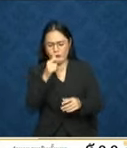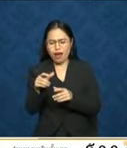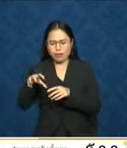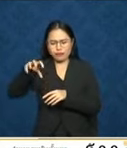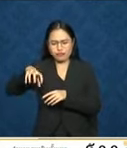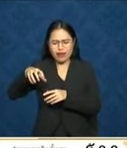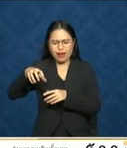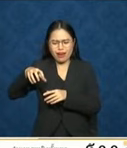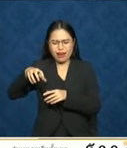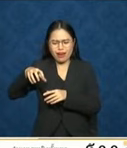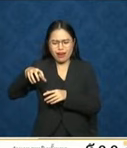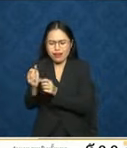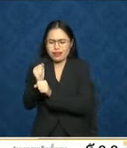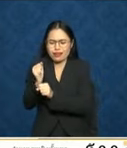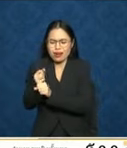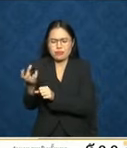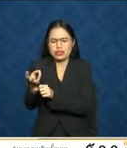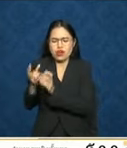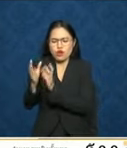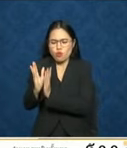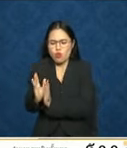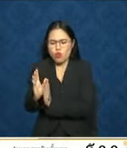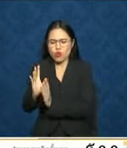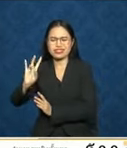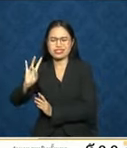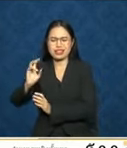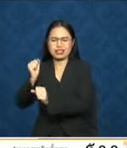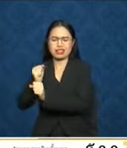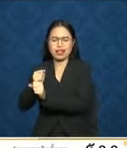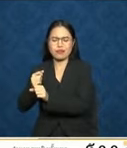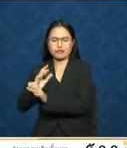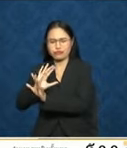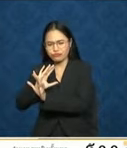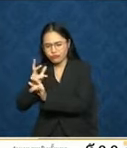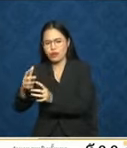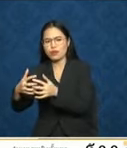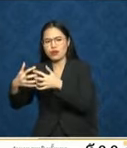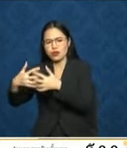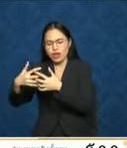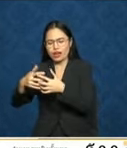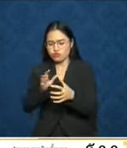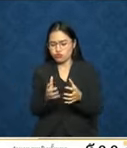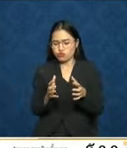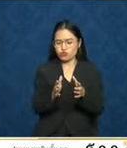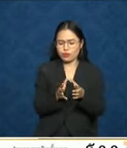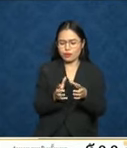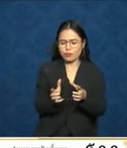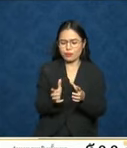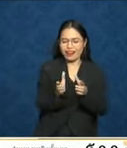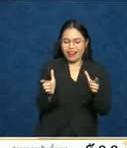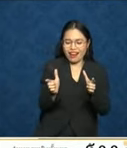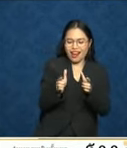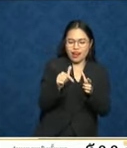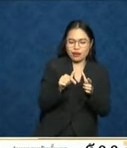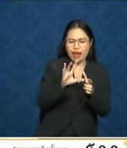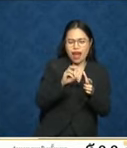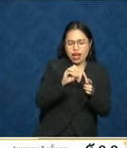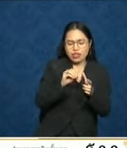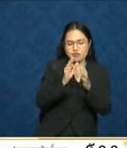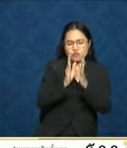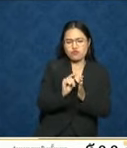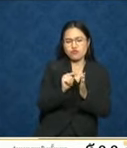ไม่เกิน5แรงม้าไม่เกิน7แรงคนนะครับถ้าขนาดกลางก็ตั้งแต่7แรงม้าไม่เกิน50คนแล้วก็ไม่เกิน50แรงม้า